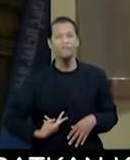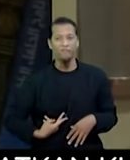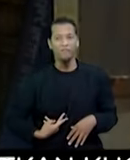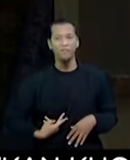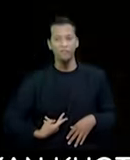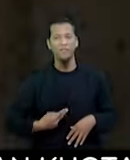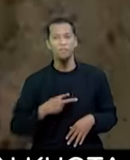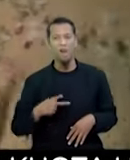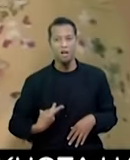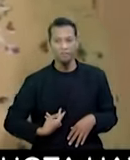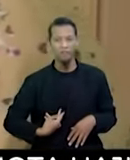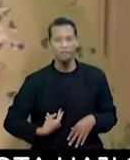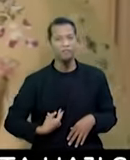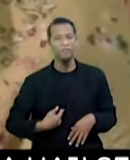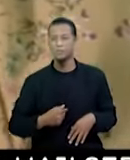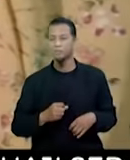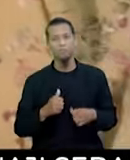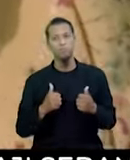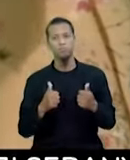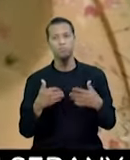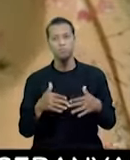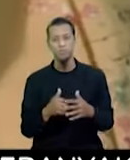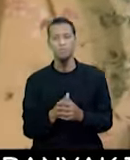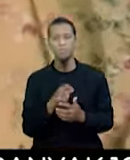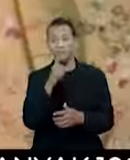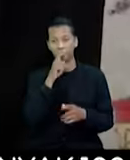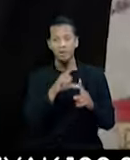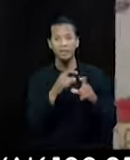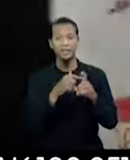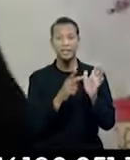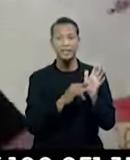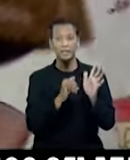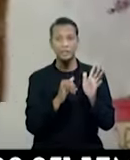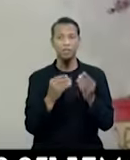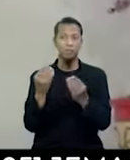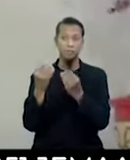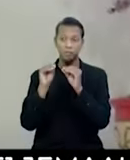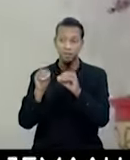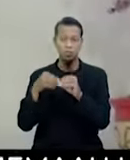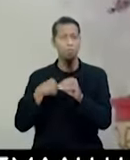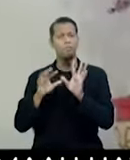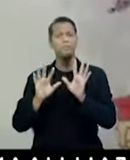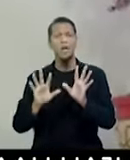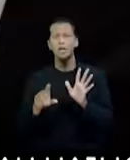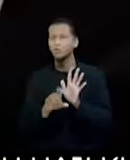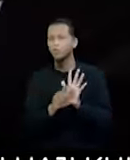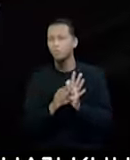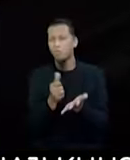ibadahnya yang mana aja Pak Deni Itu banyak banget ya pertama dia tuh benar-benar